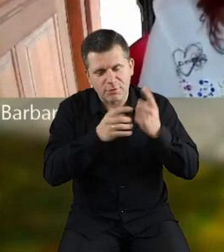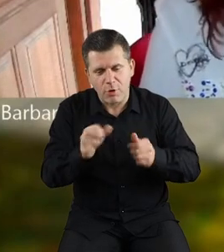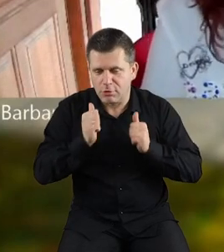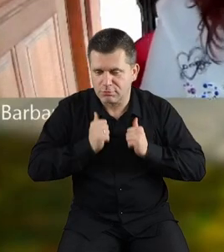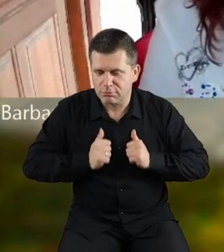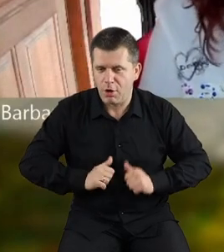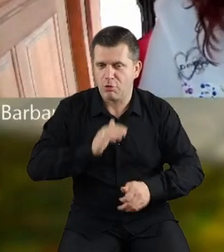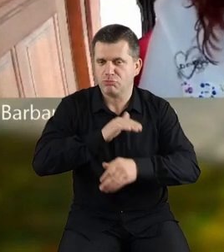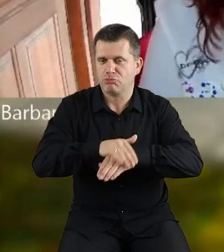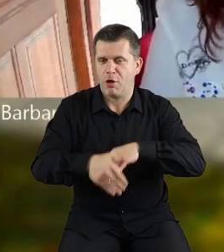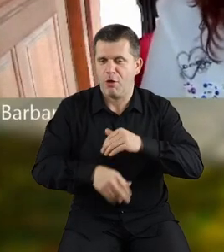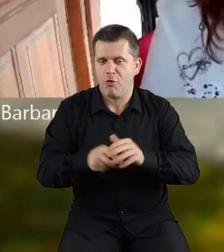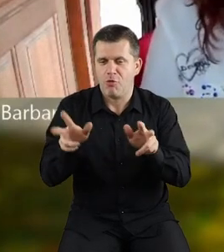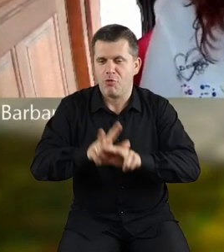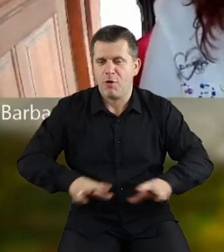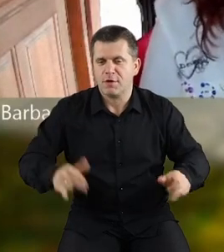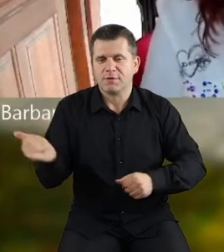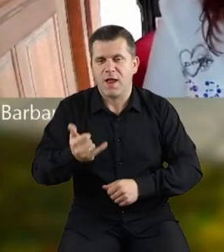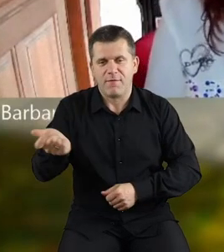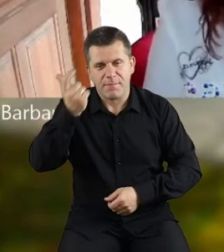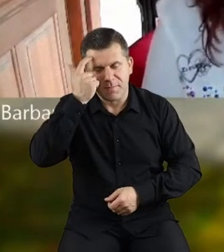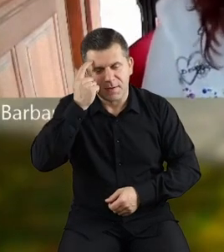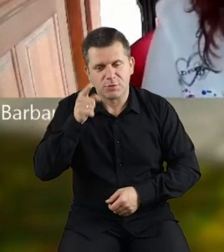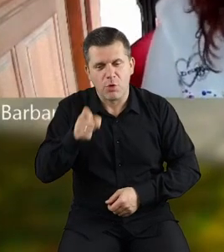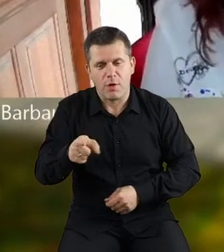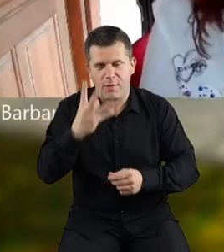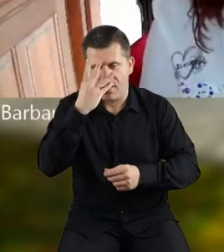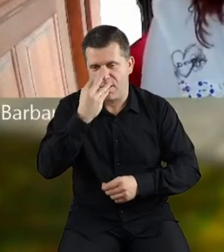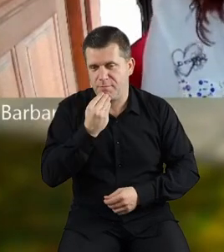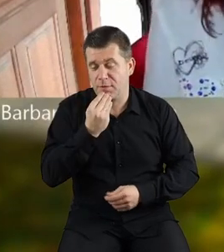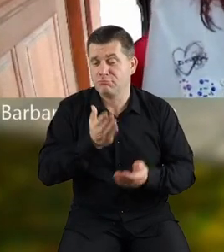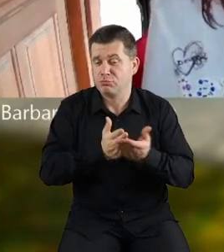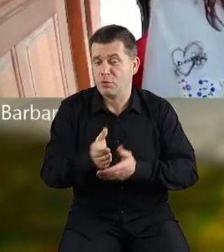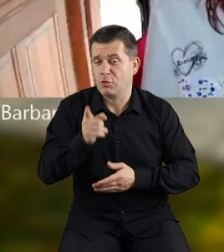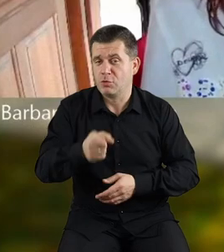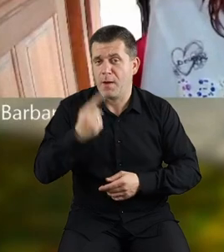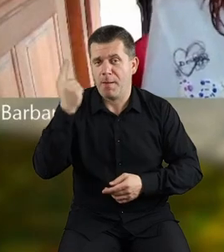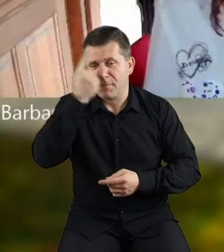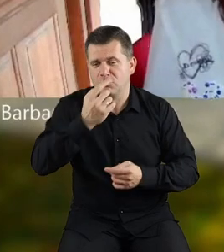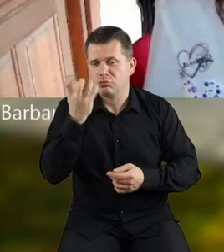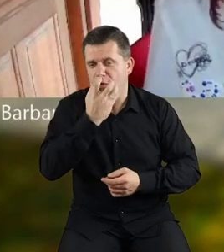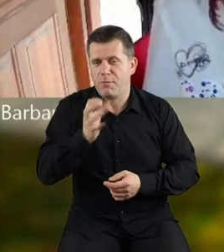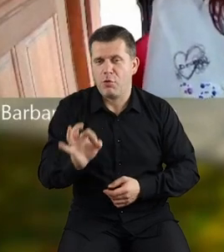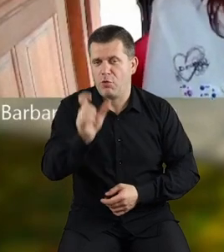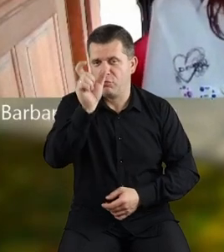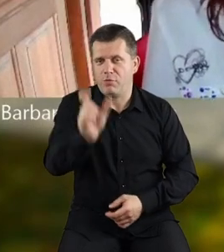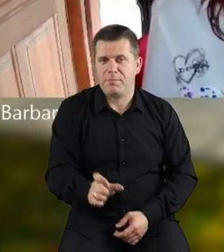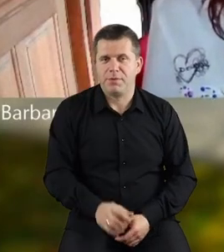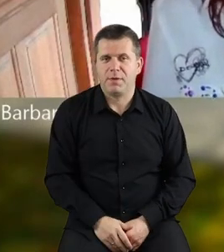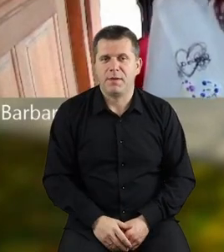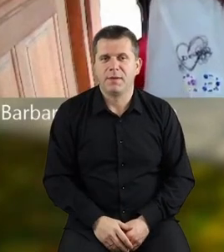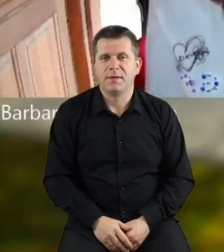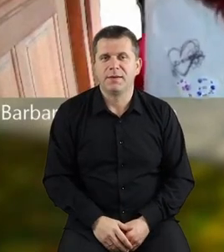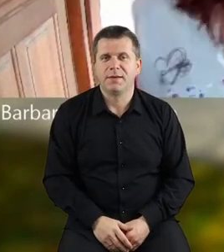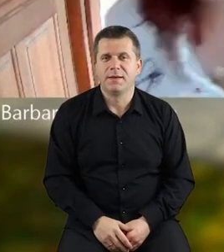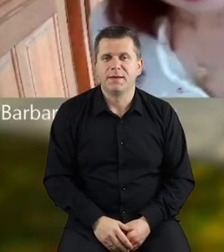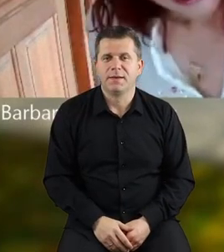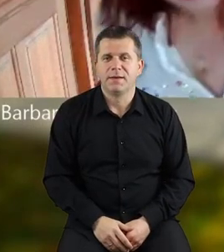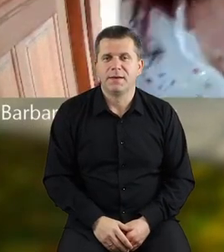o spokoju i szczęściu rodzinnym, to zawsze myślę o tej ilustracji. No i przez to zawsze myślę ciepło o tobie.